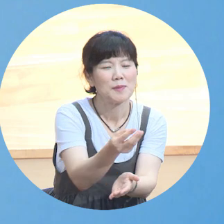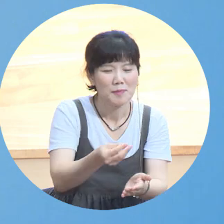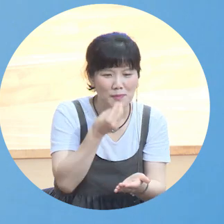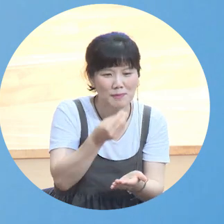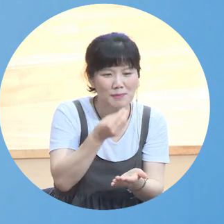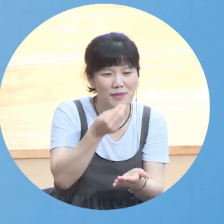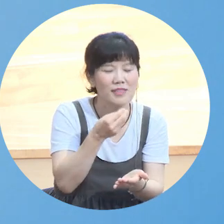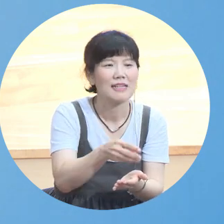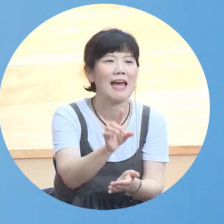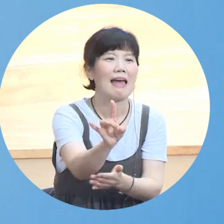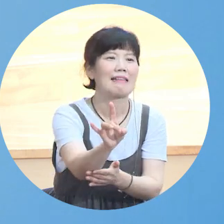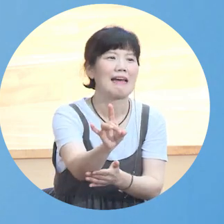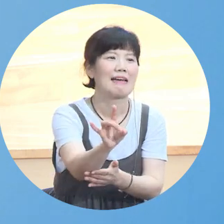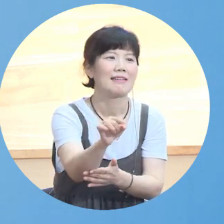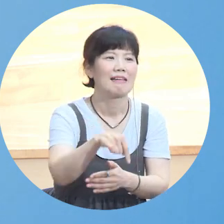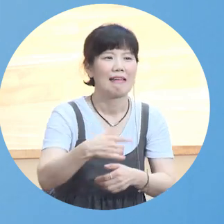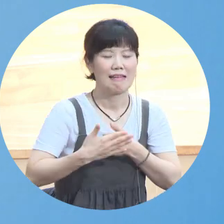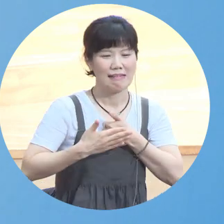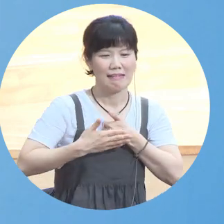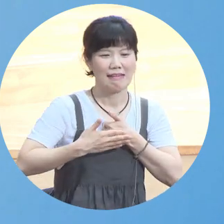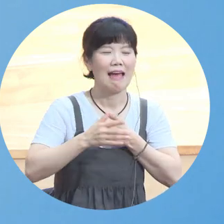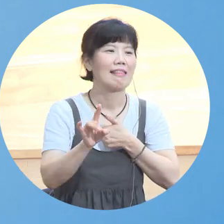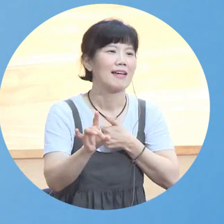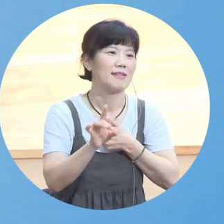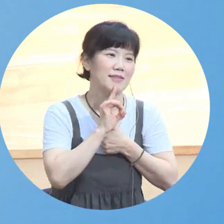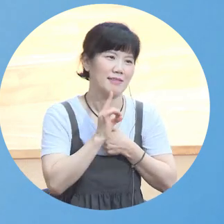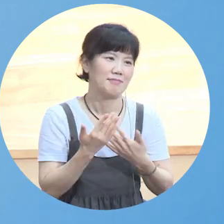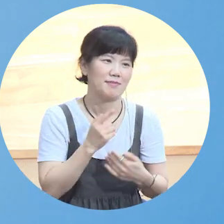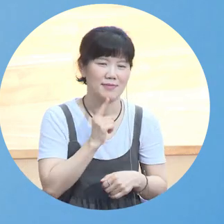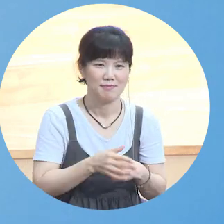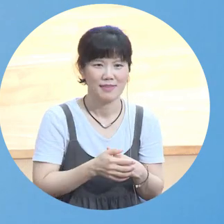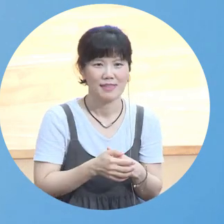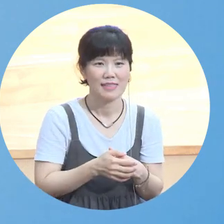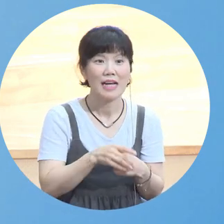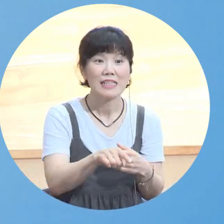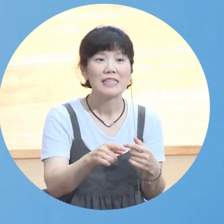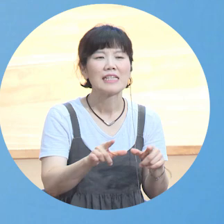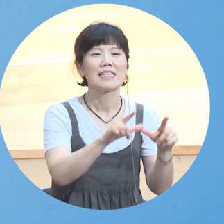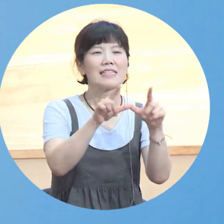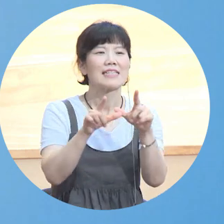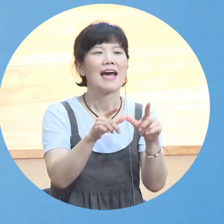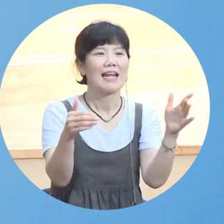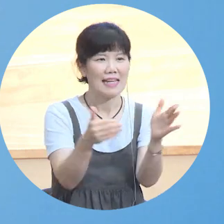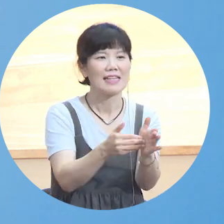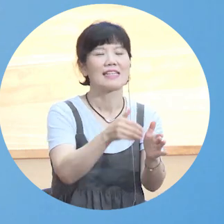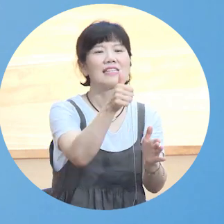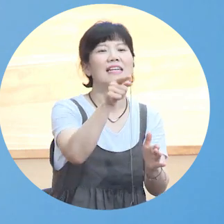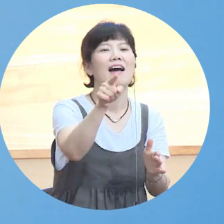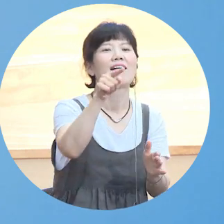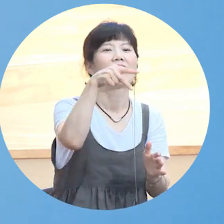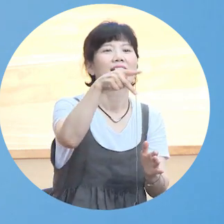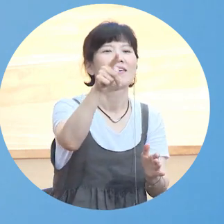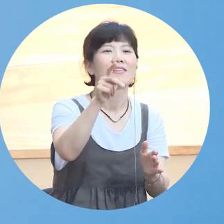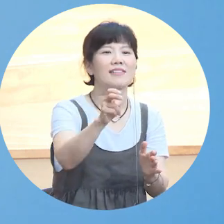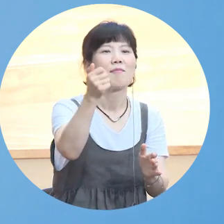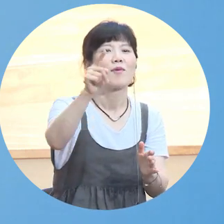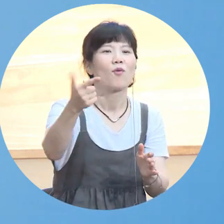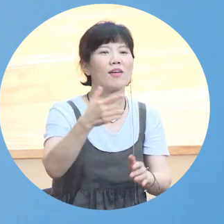전부였던 아버지 것이 이렇게 사랑이 허상과 니가 제 나이가 듭니다 늙어갑니다